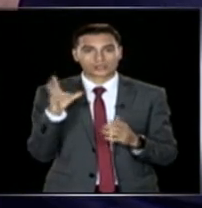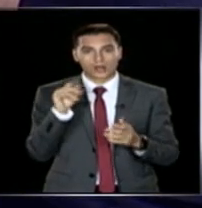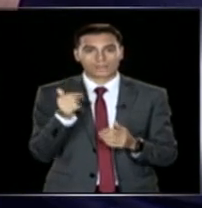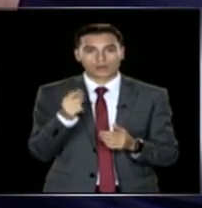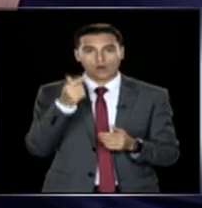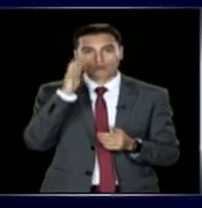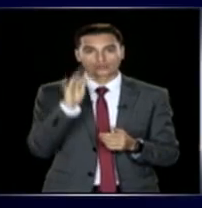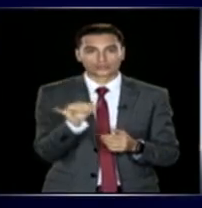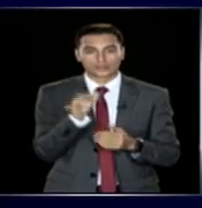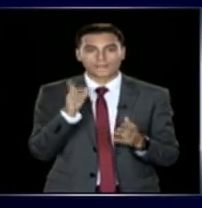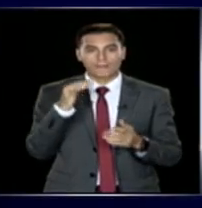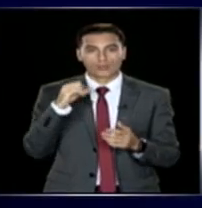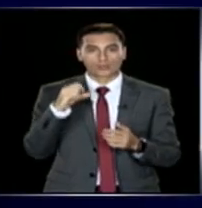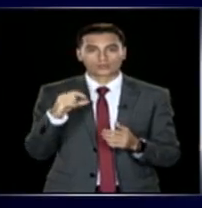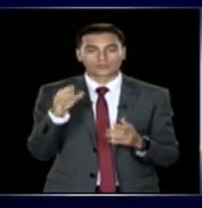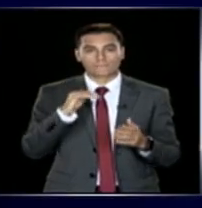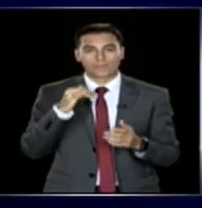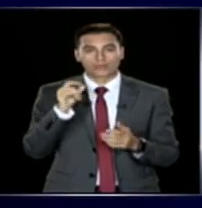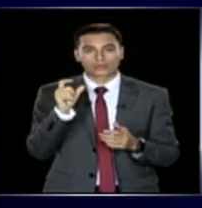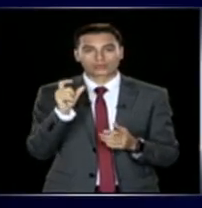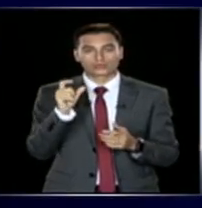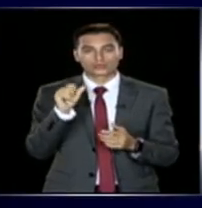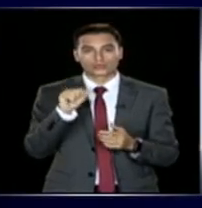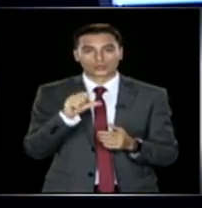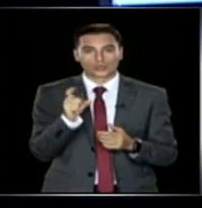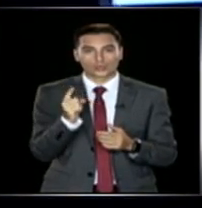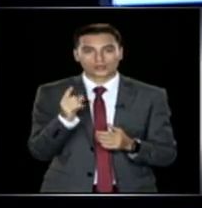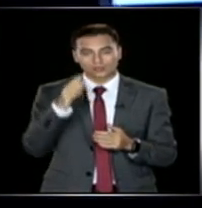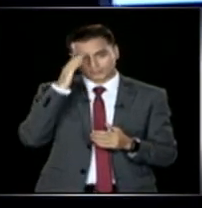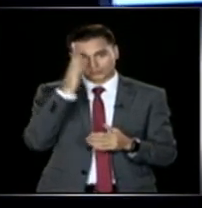بحييكم وبتمنى لكم كل التوفيق. نحيي كلنا فريق الأوفياء.